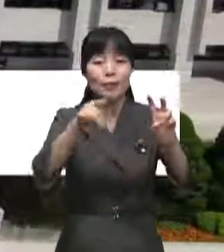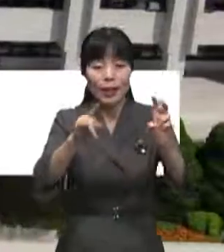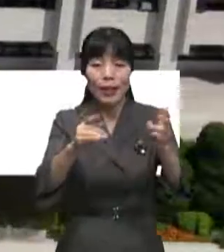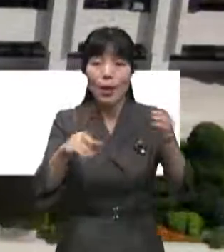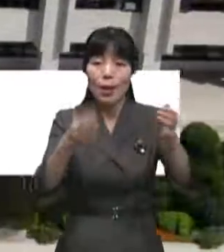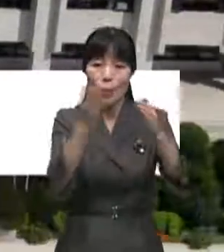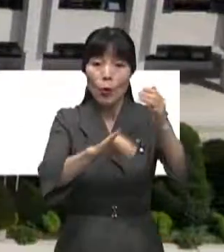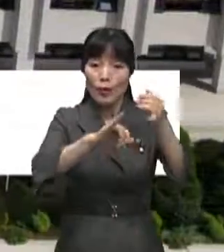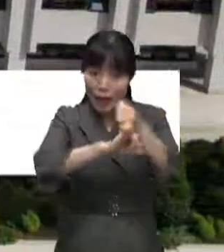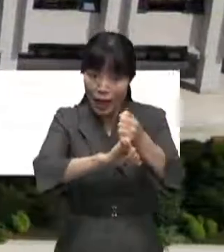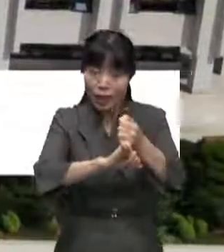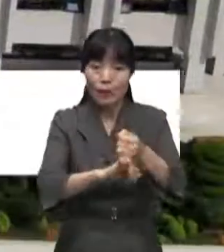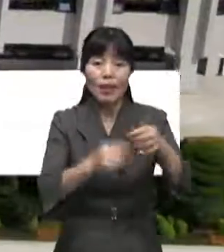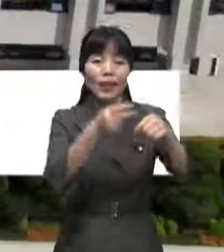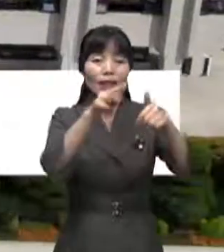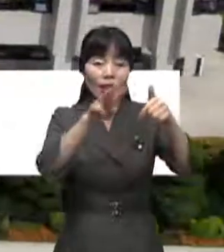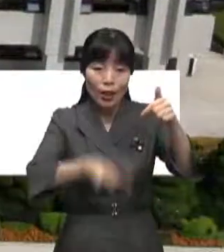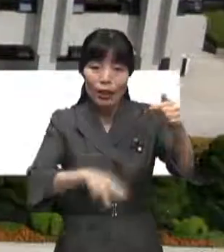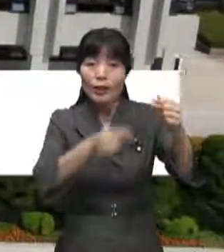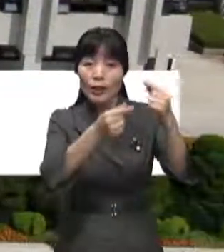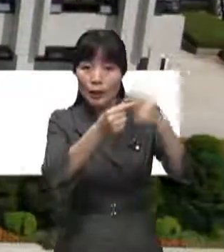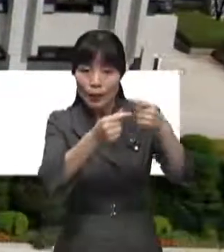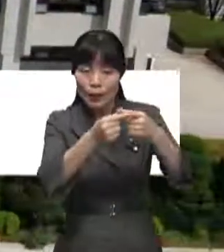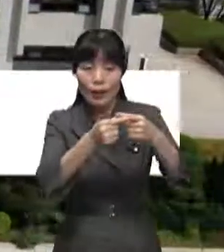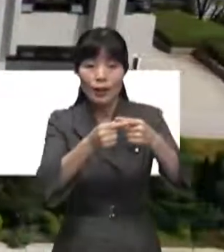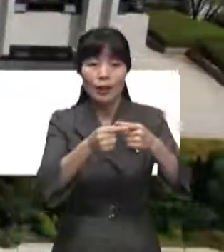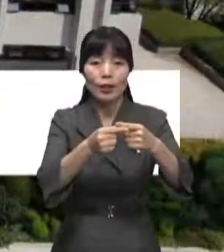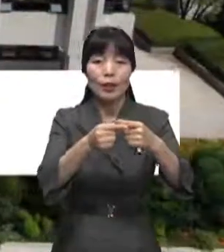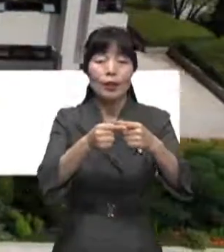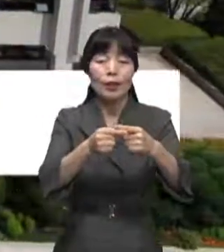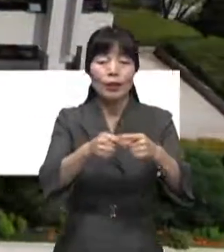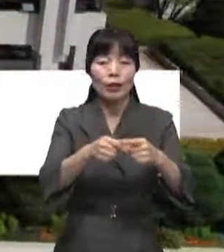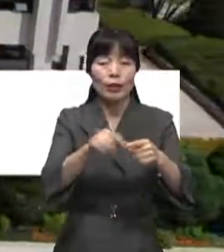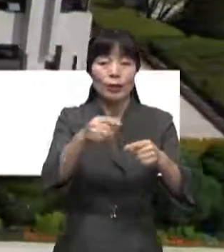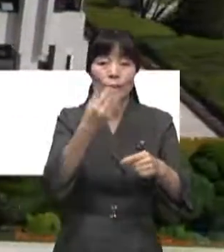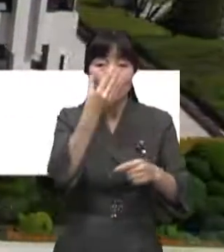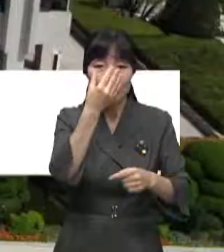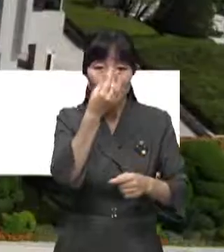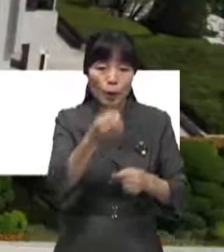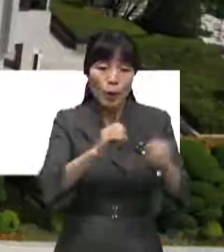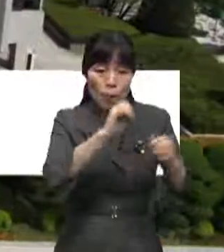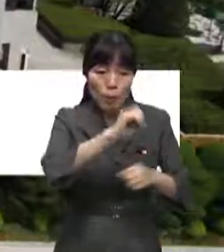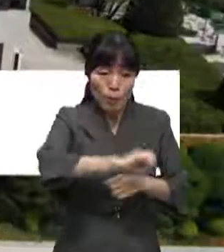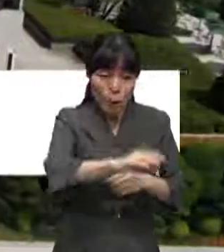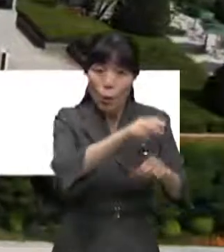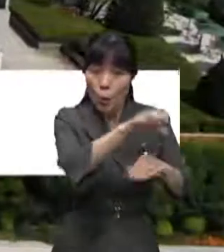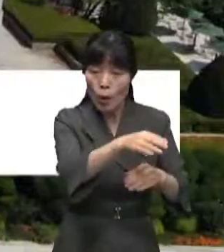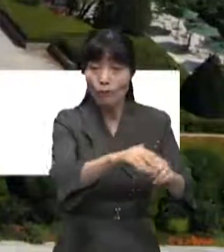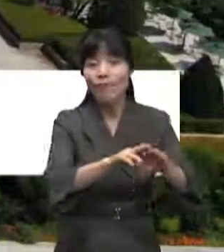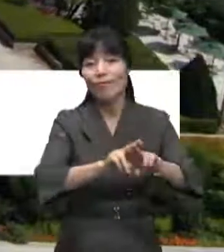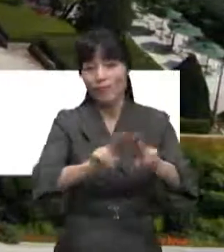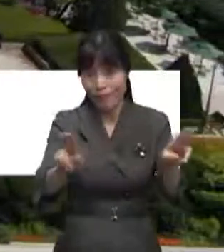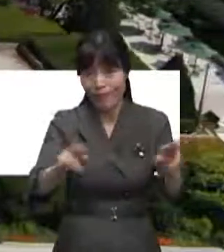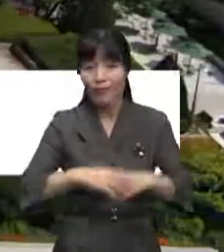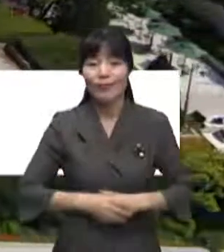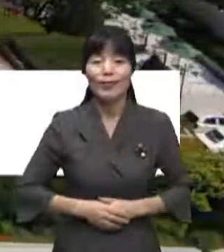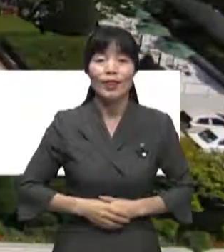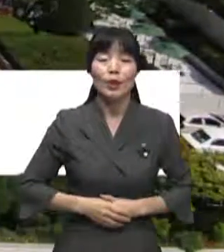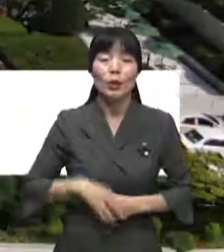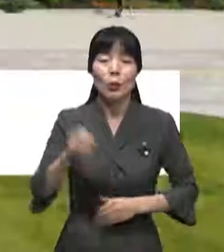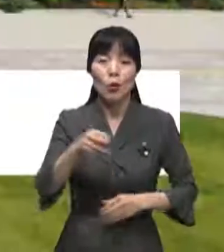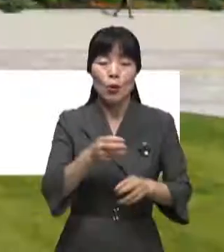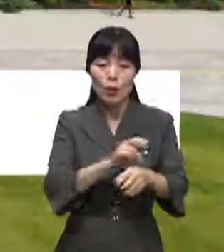공약은 2025년 수도권 매립지 종료 실현입니다. 이 밖에 백령공항 건설, GTX-D 노선 Y자형